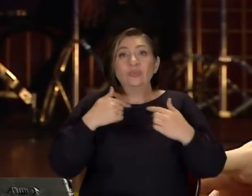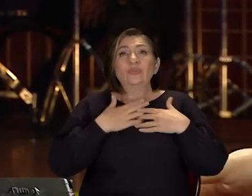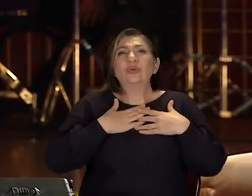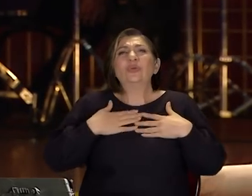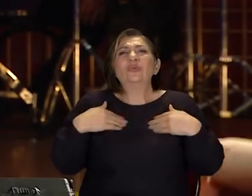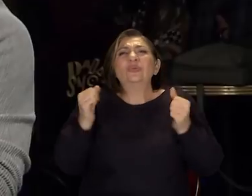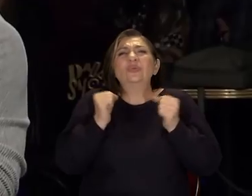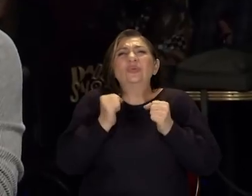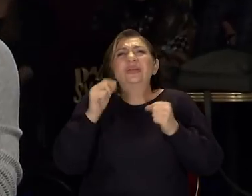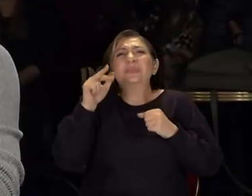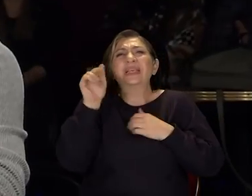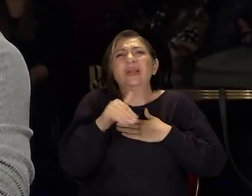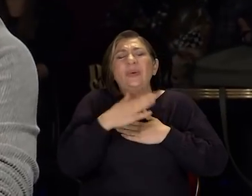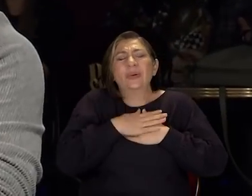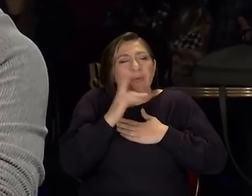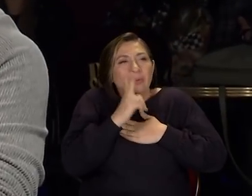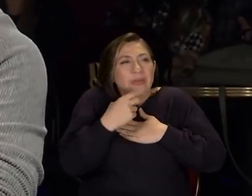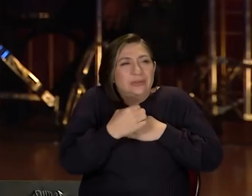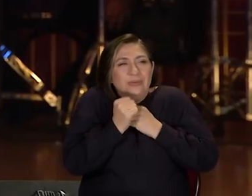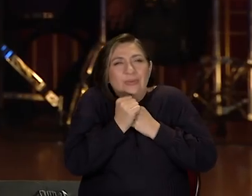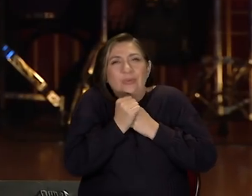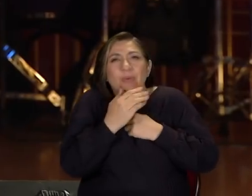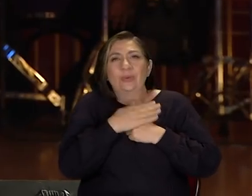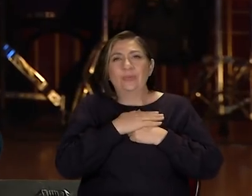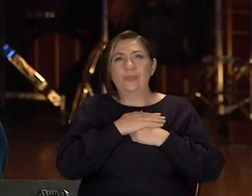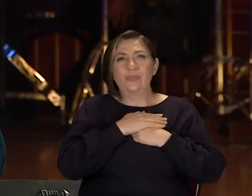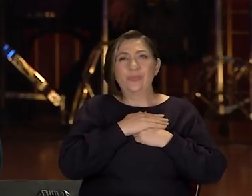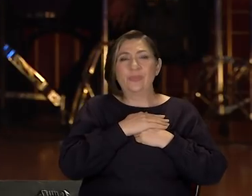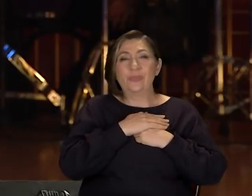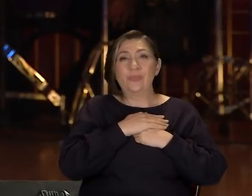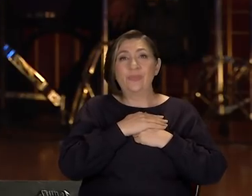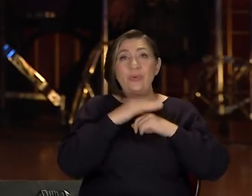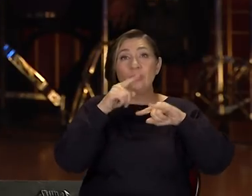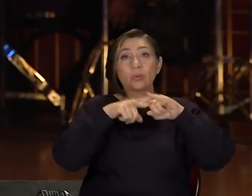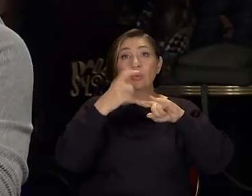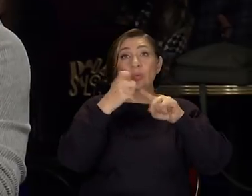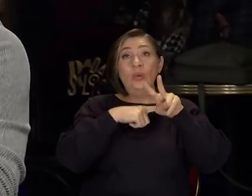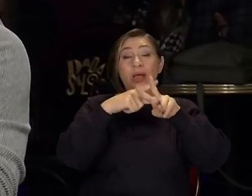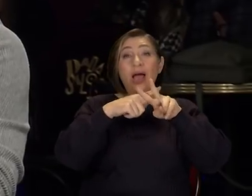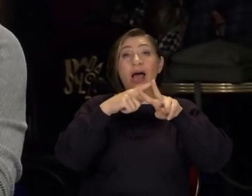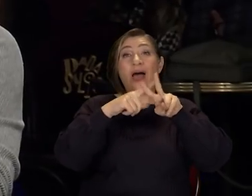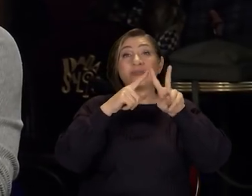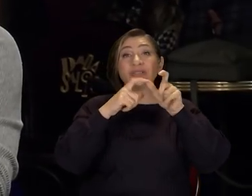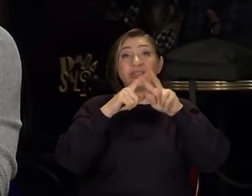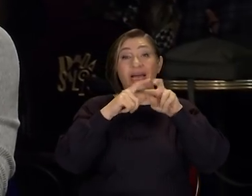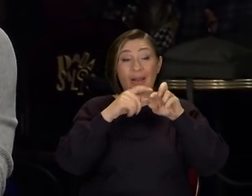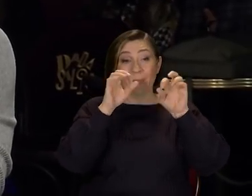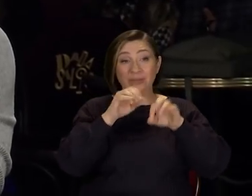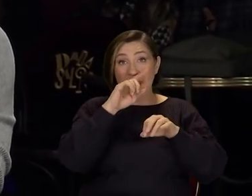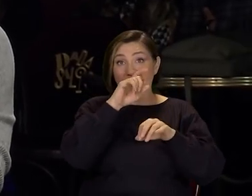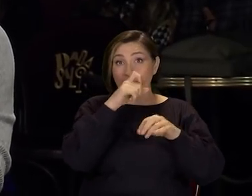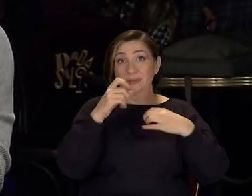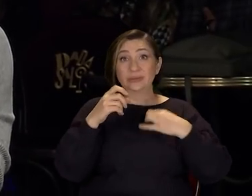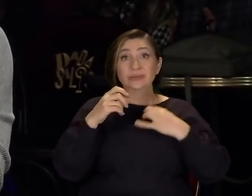üşütüyor gibi geliyor bana. Vallahi gördükçe şey oluyor. Hülya Avşar'la başladı o iş. Ha? Hülya Avşar'la. Öyle mi oldu? Hülya bize